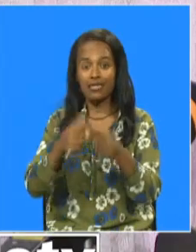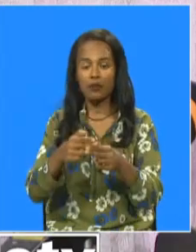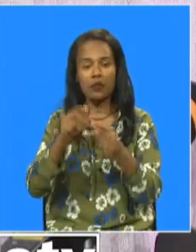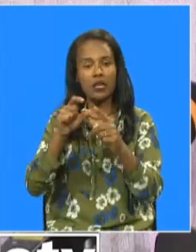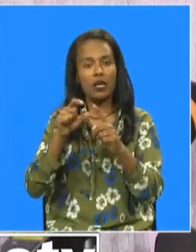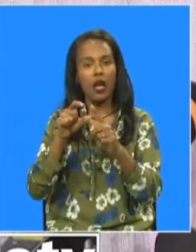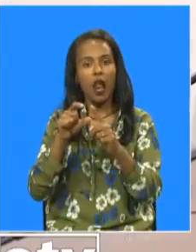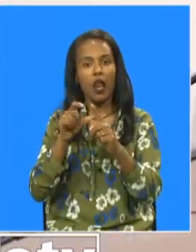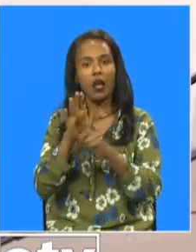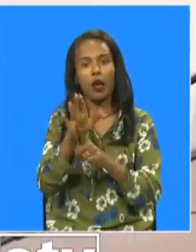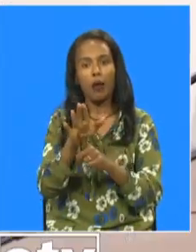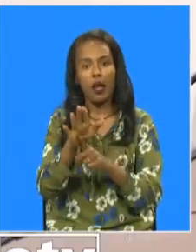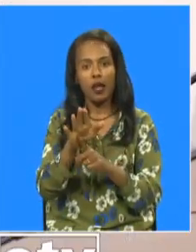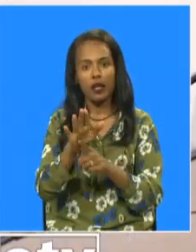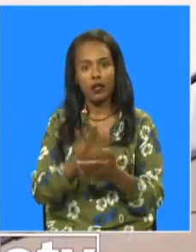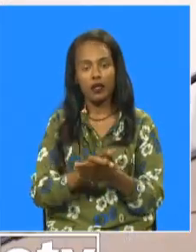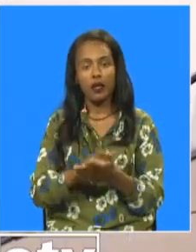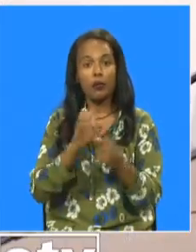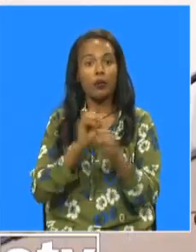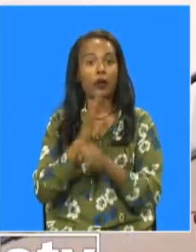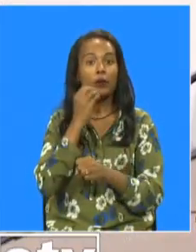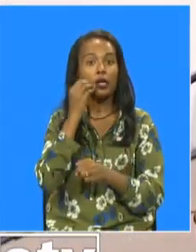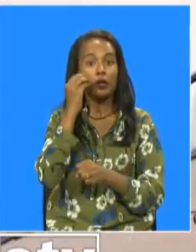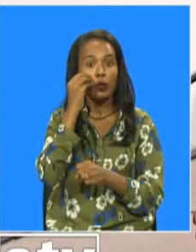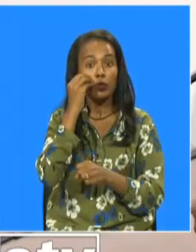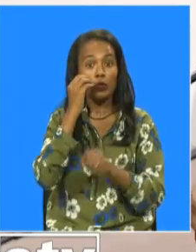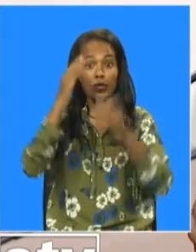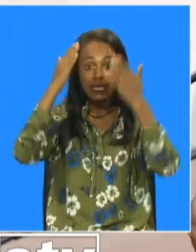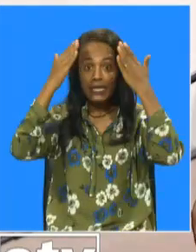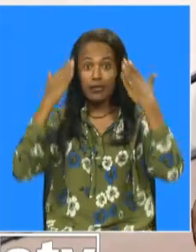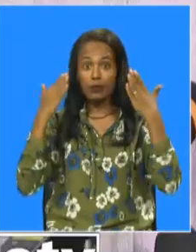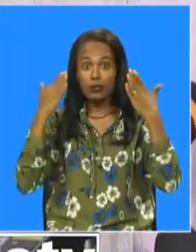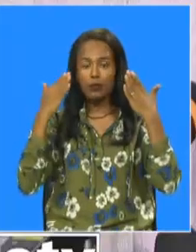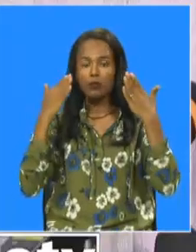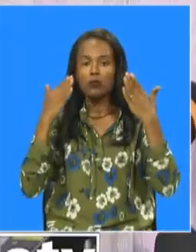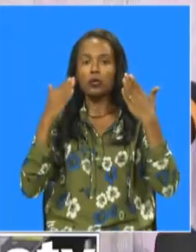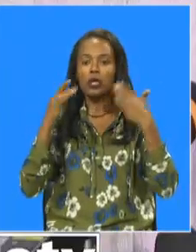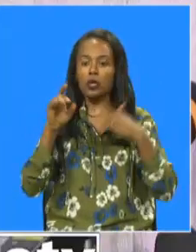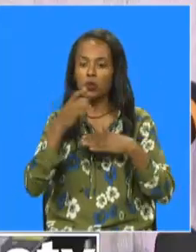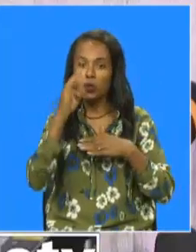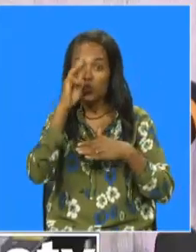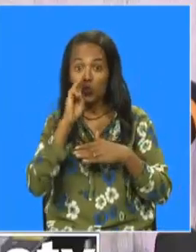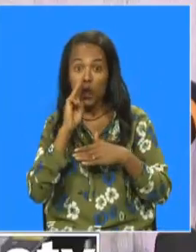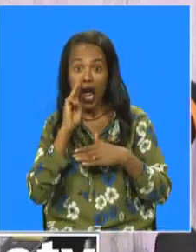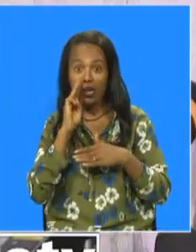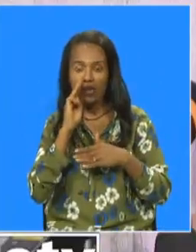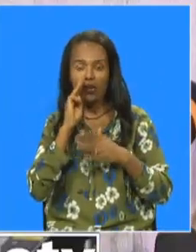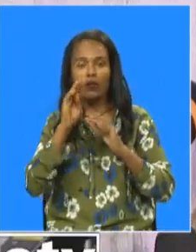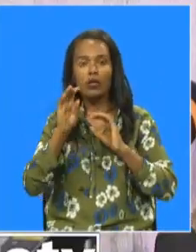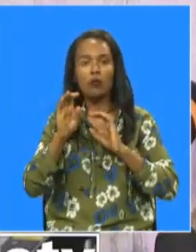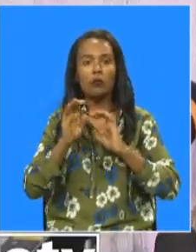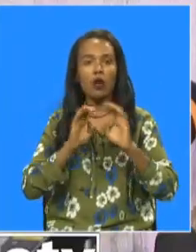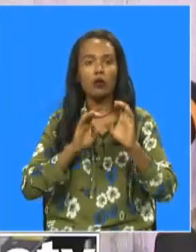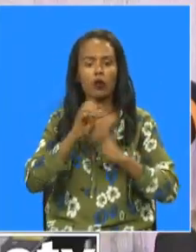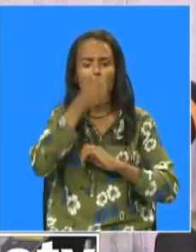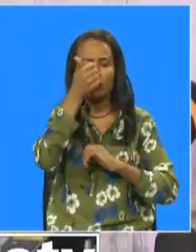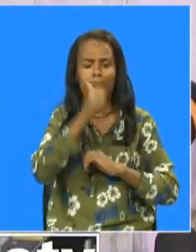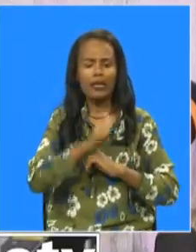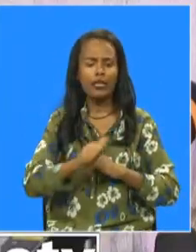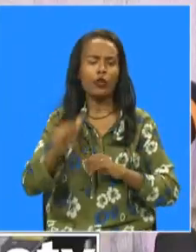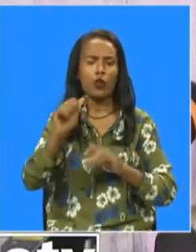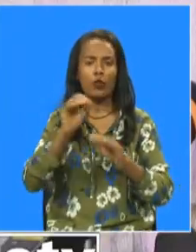ቃል እንገባለን ማለት ነው። በምክር ቤቱ ግብጽም ይሁኑ ሱዳን የሚያደርጓቸውን